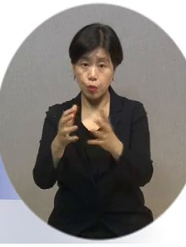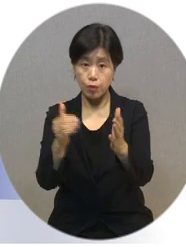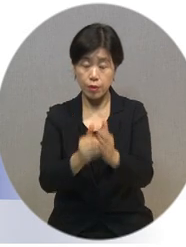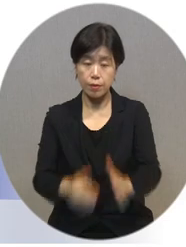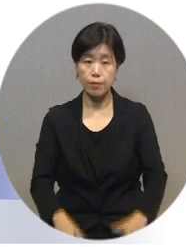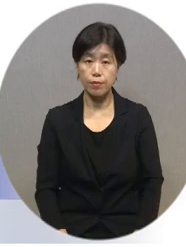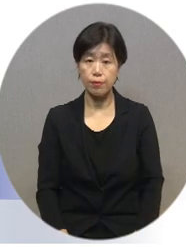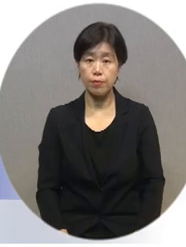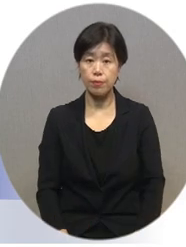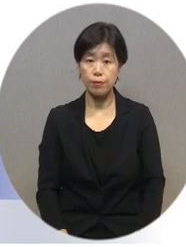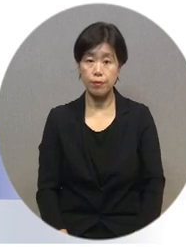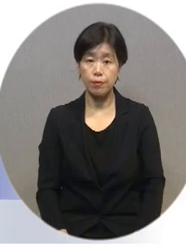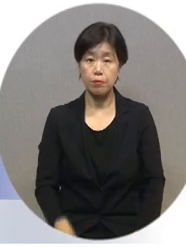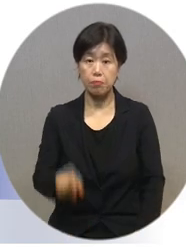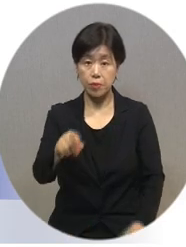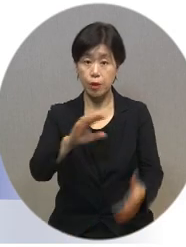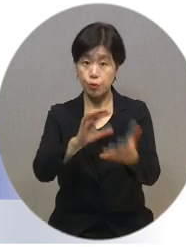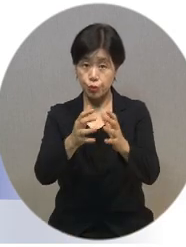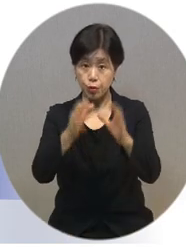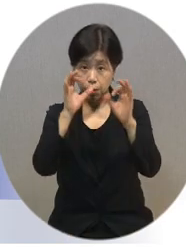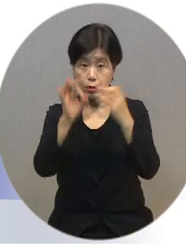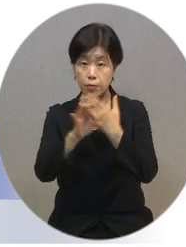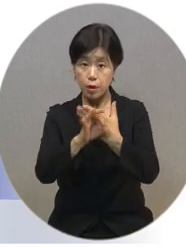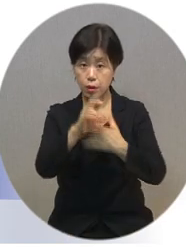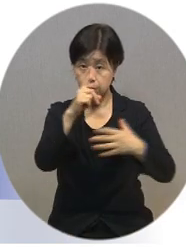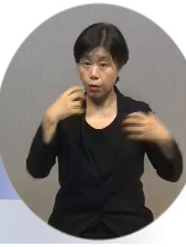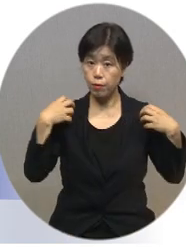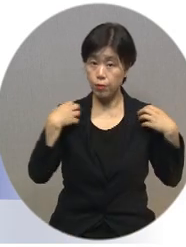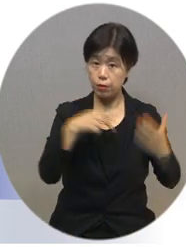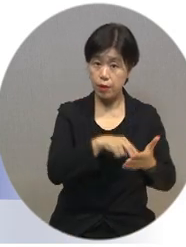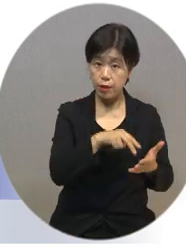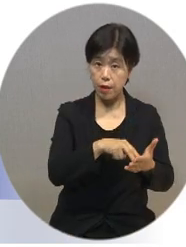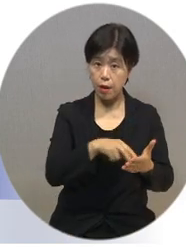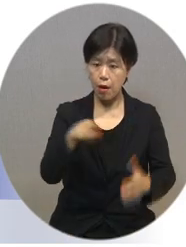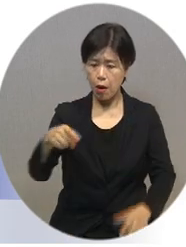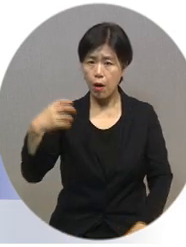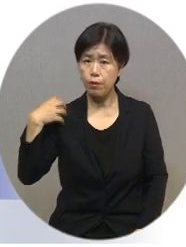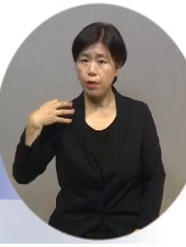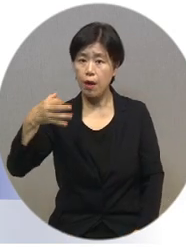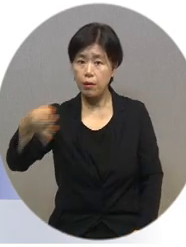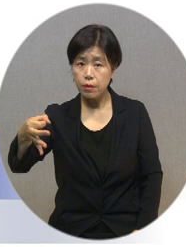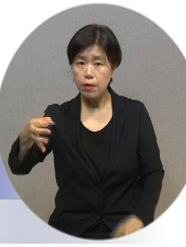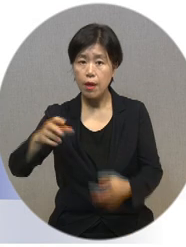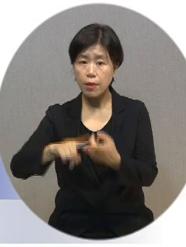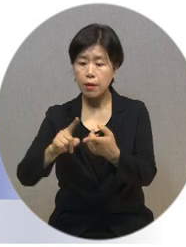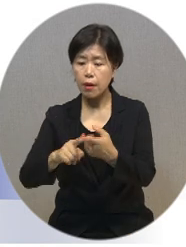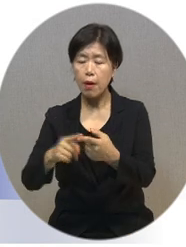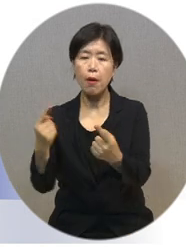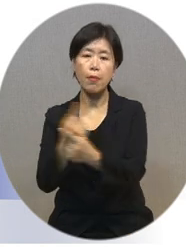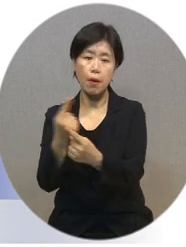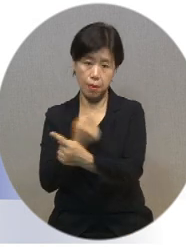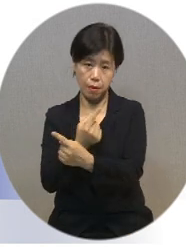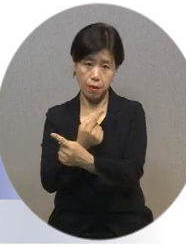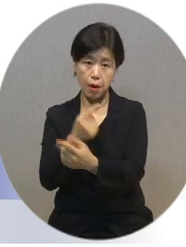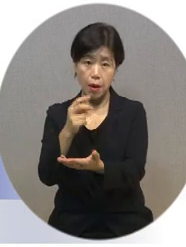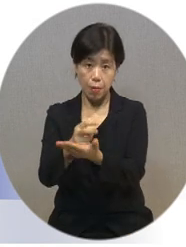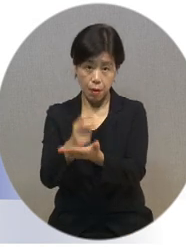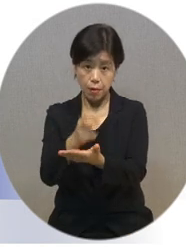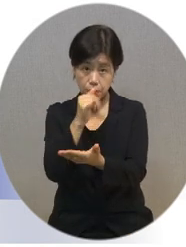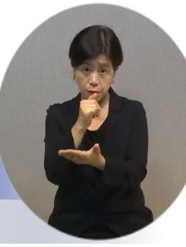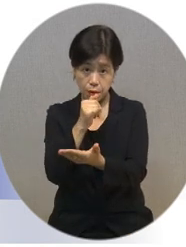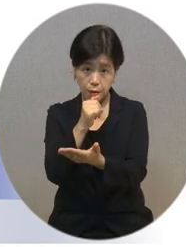의결했고 이번 개정안과 관련해 정부는 부담금 관리 기본법 개정 내용을 반영해 법령간 체계성과